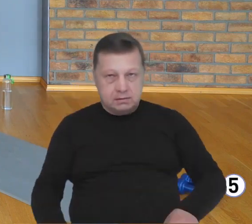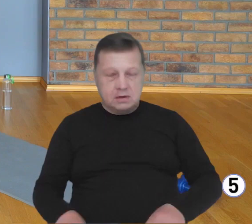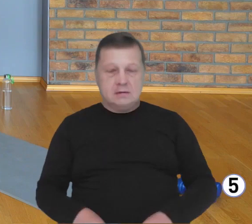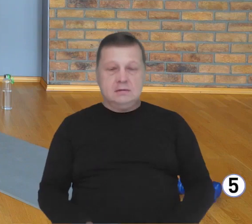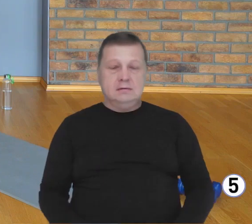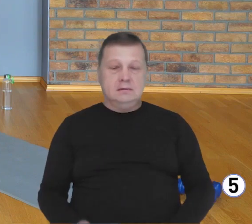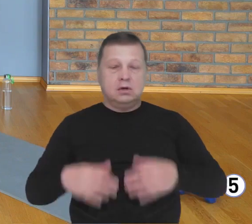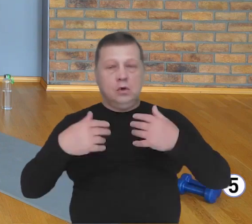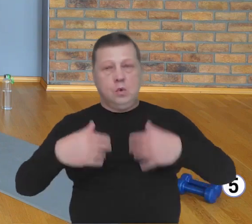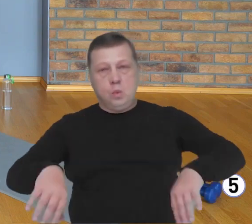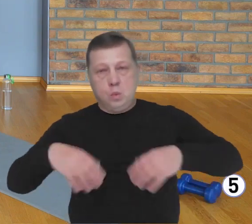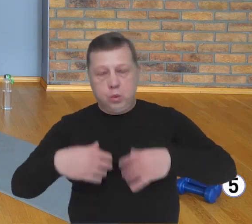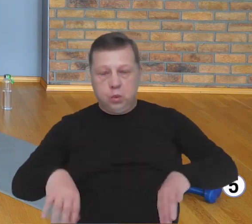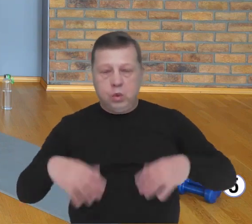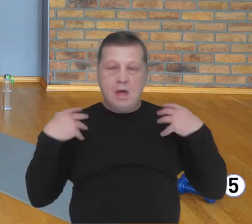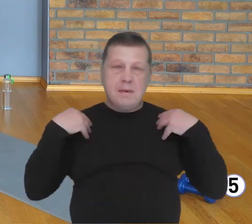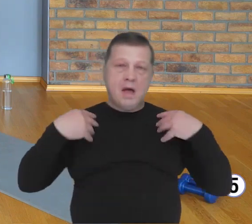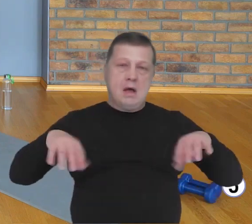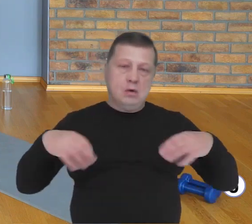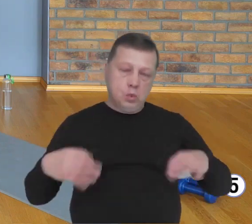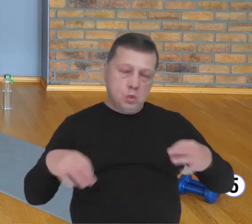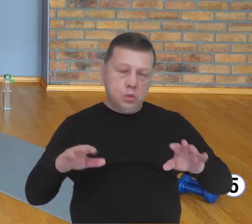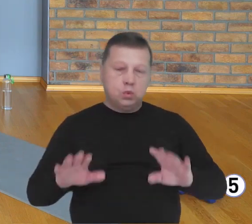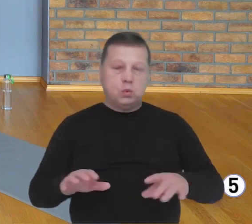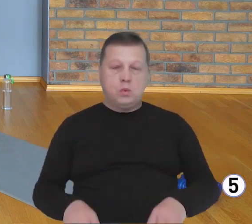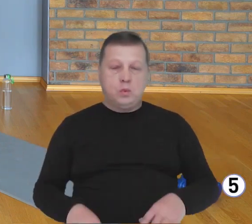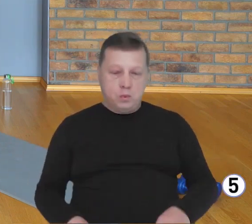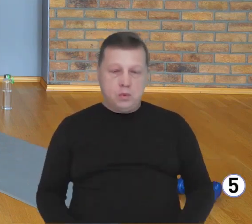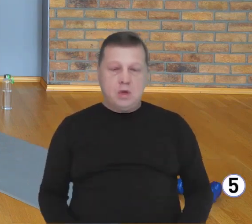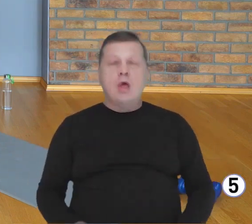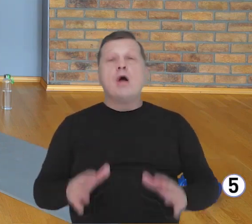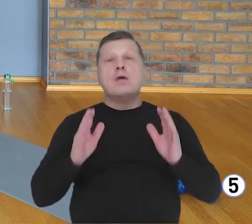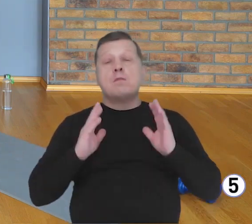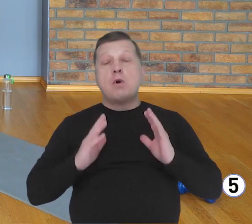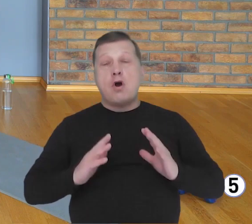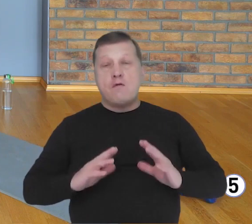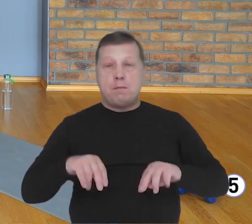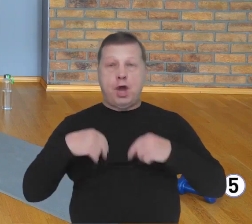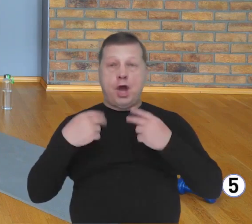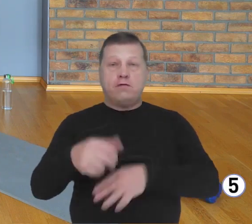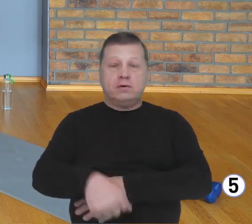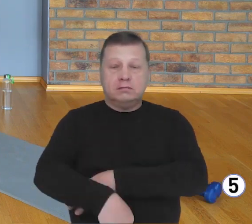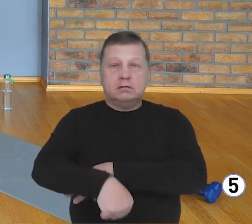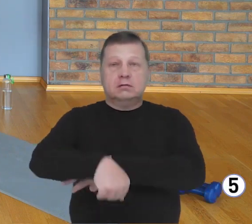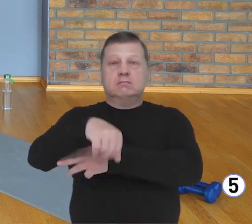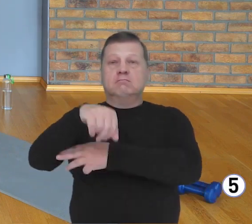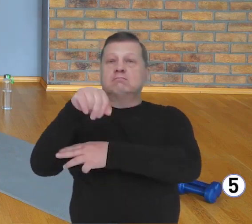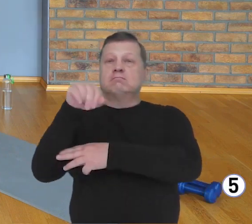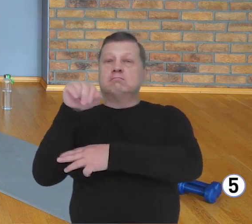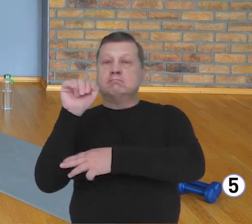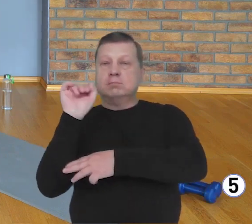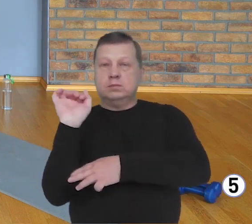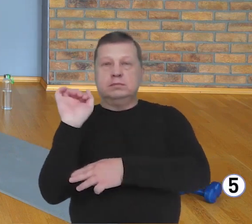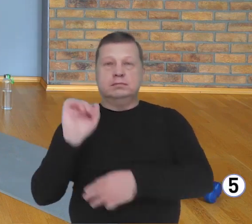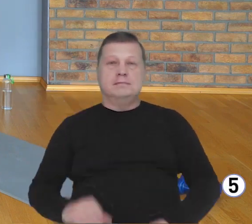Opuszczamy ramiona, rozluźniamy barki i powolutku w górę wracamy.